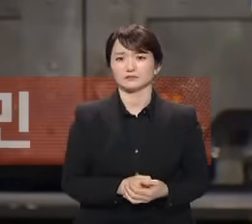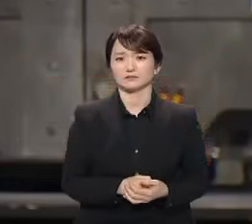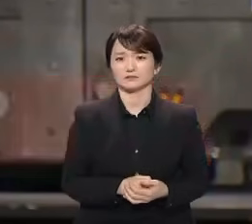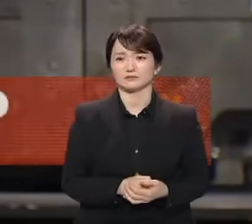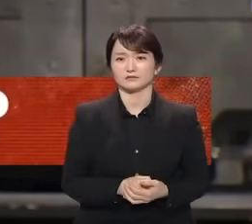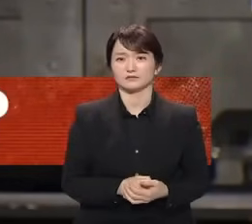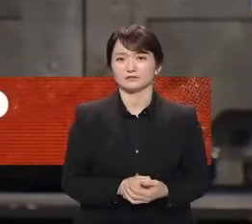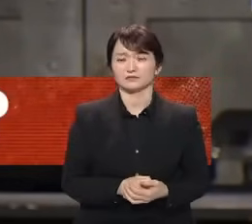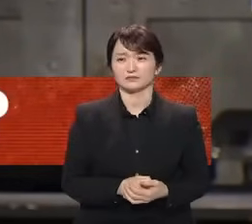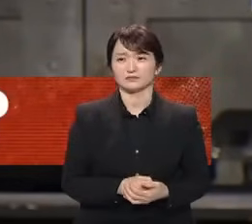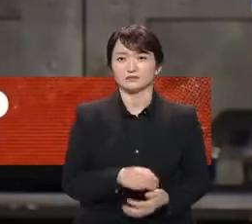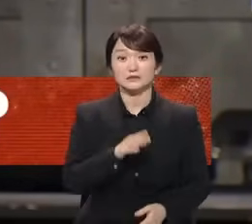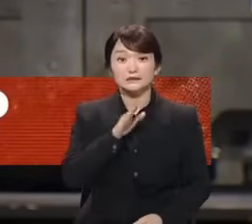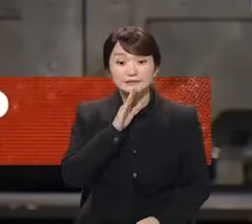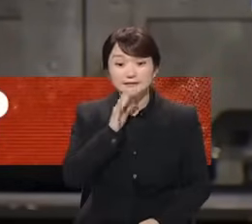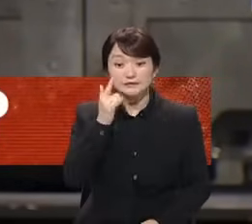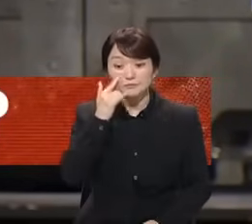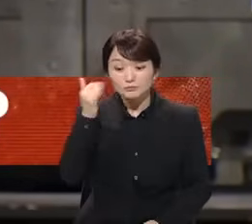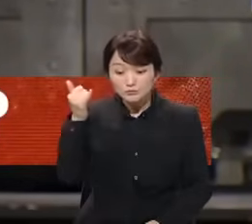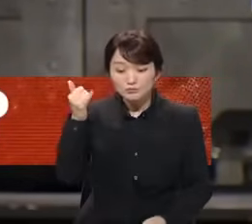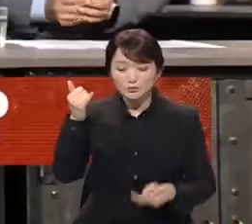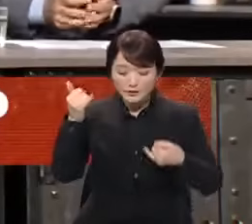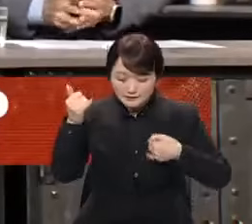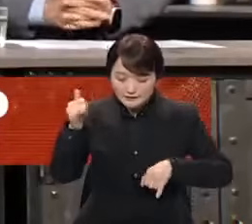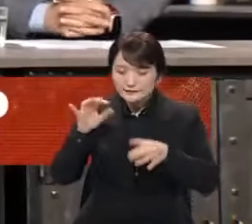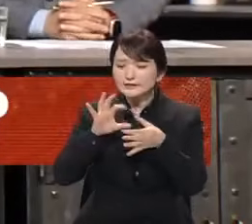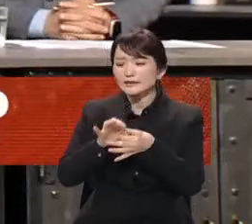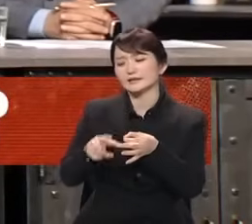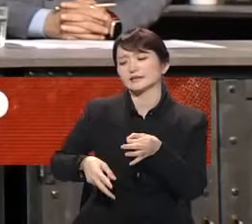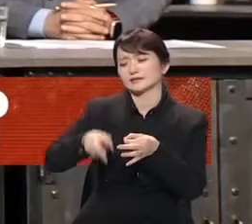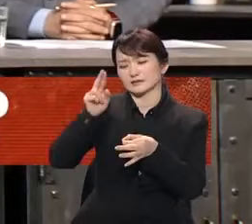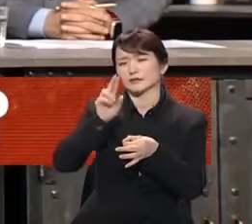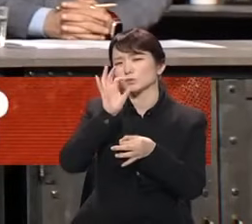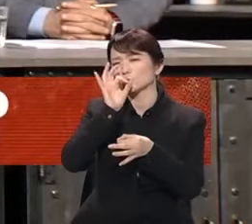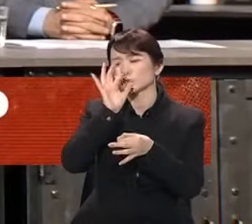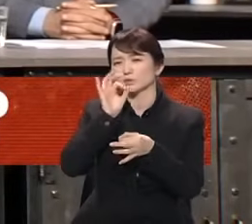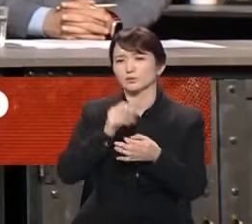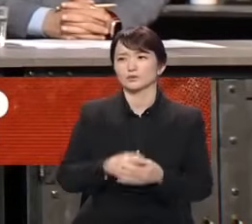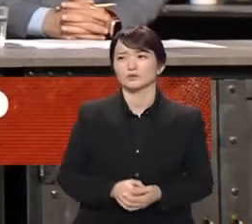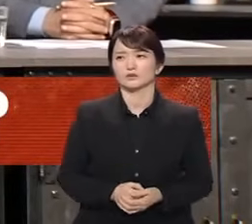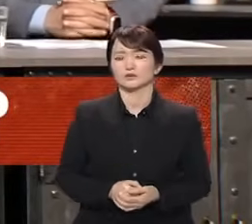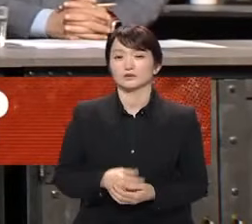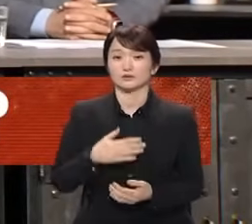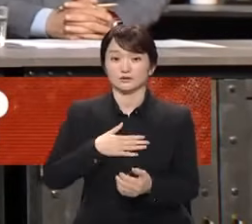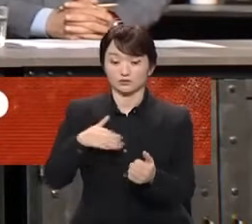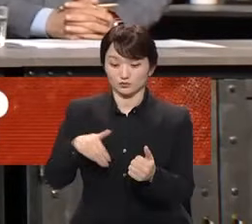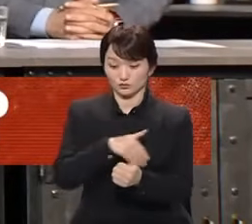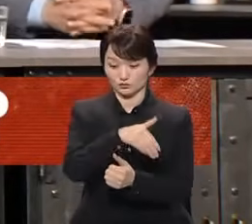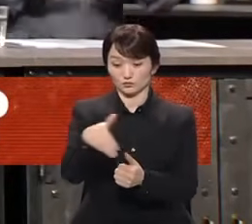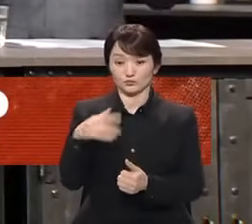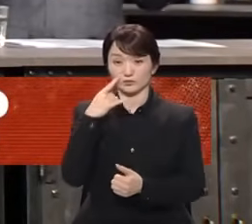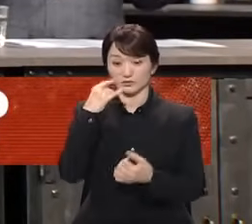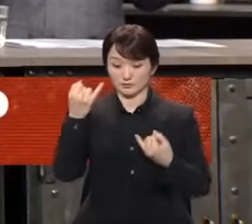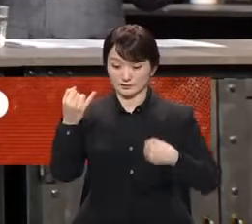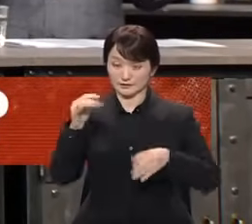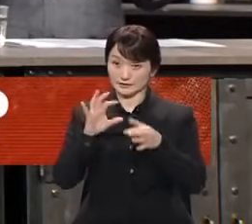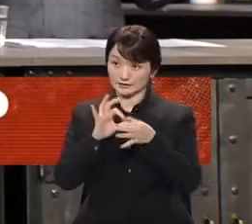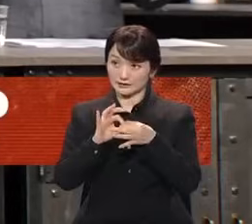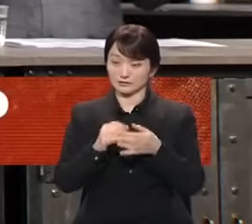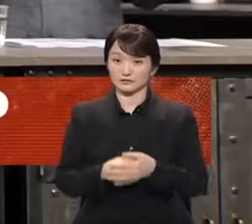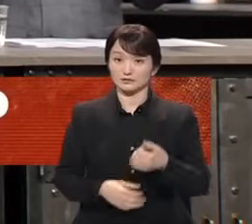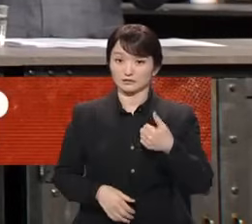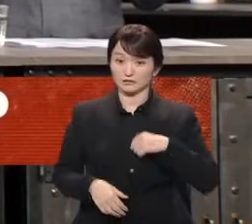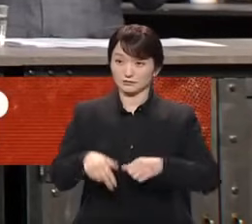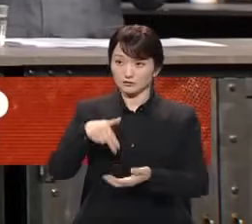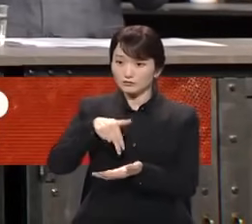친부모, 친자녀, 자식 간의 관계인 거거든요. 그리고 저도 뭐 주변에서 어머니하고 딸들의 관계를 보면 그러니까 아들인 제 입장에서